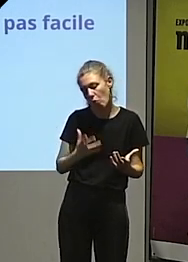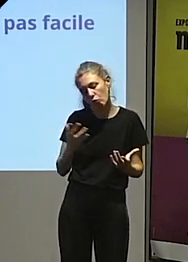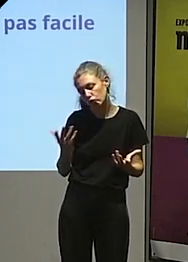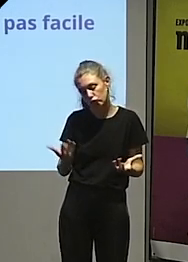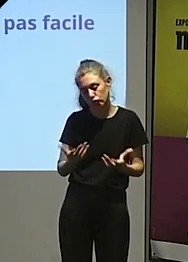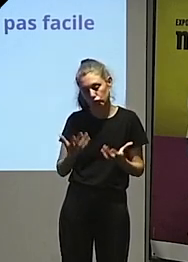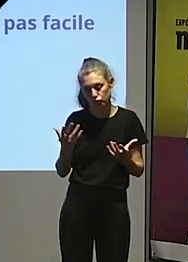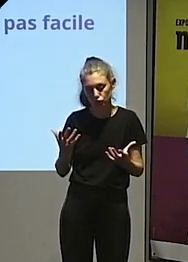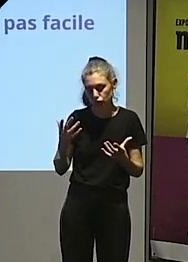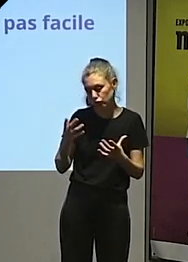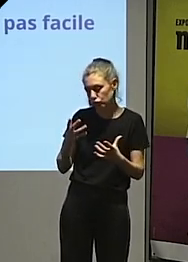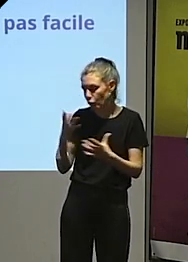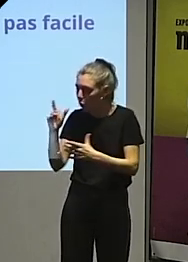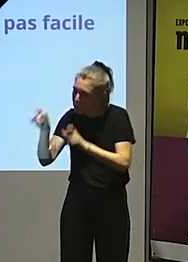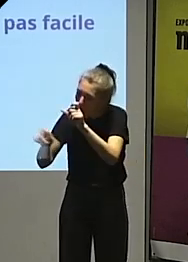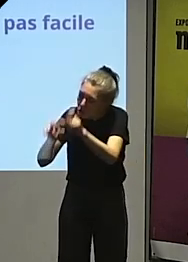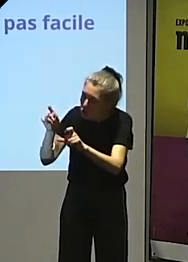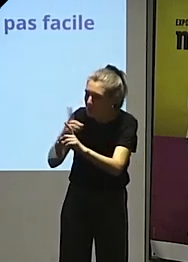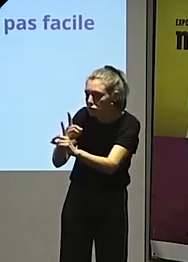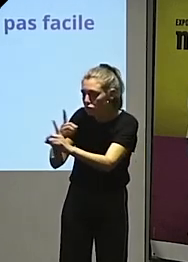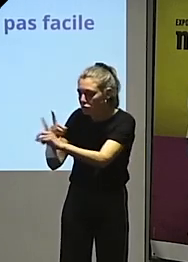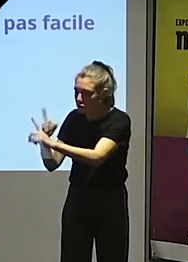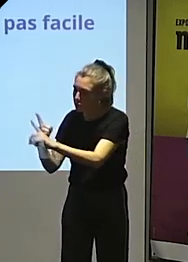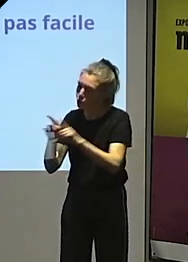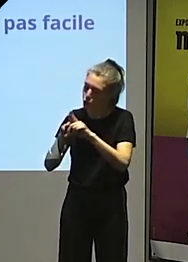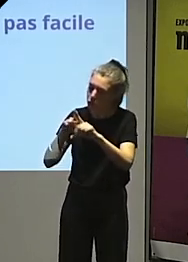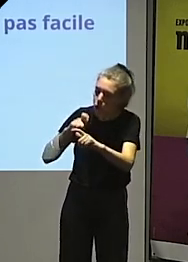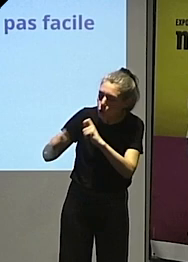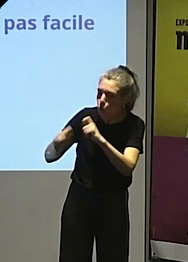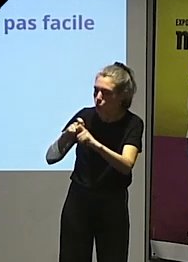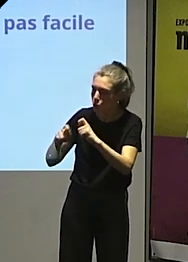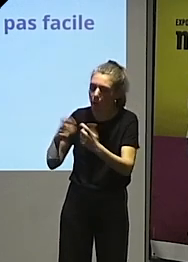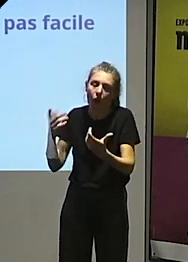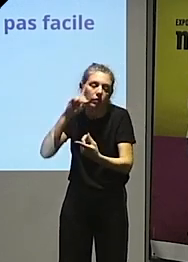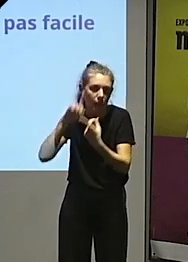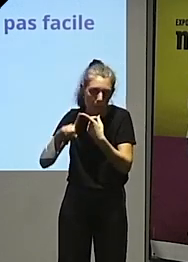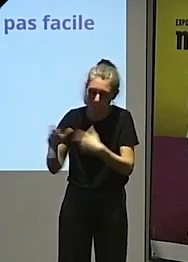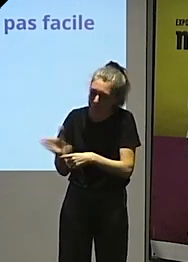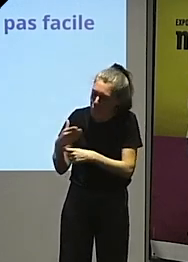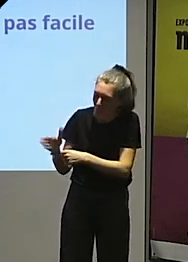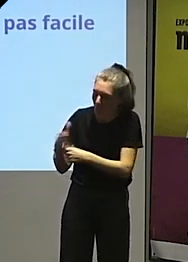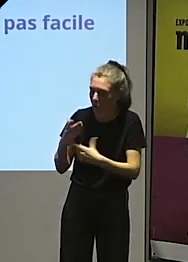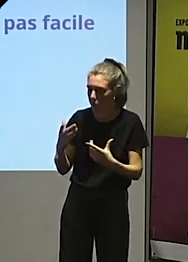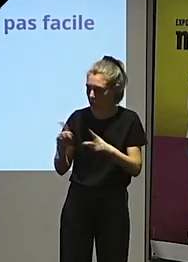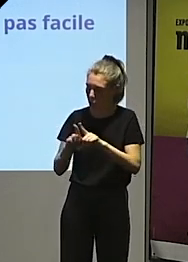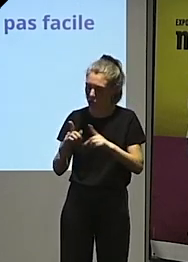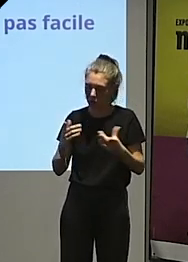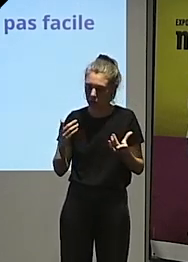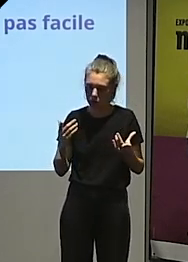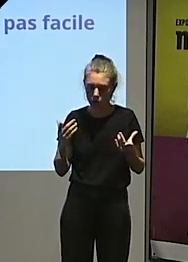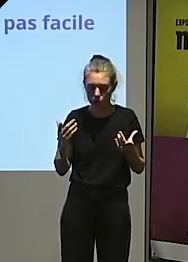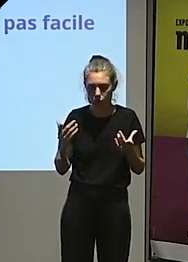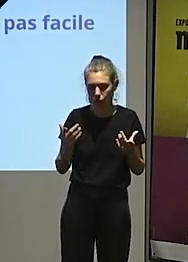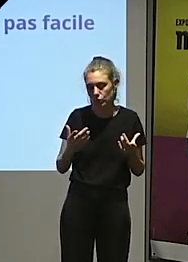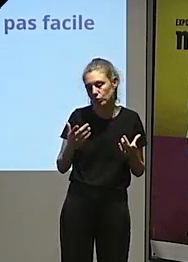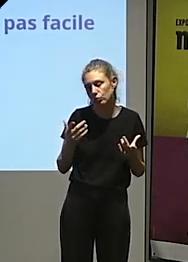Ça me permet de y aller vers les autres participants, de discuter un peu de ping-pong. Et ça me permet aussi